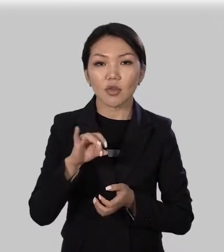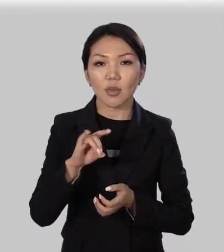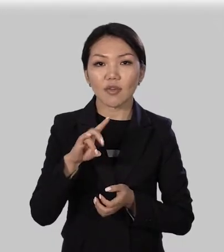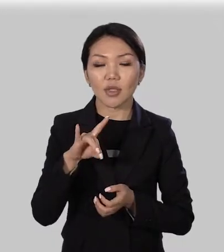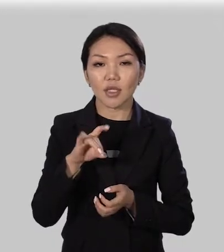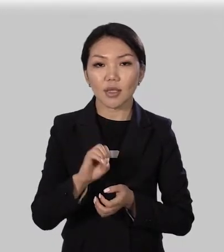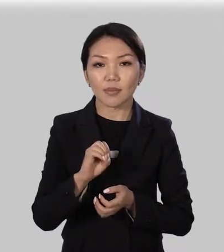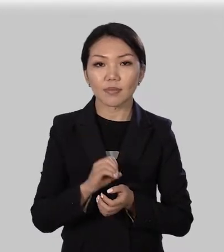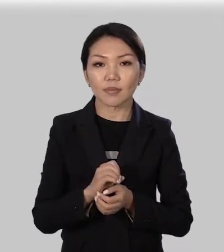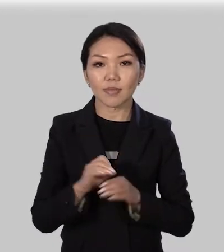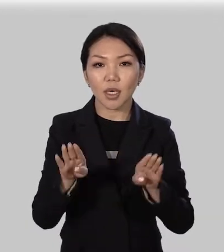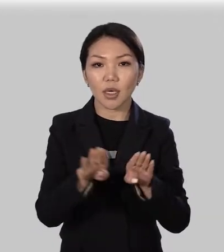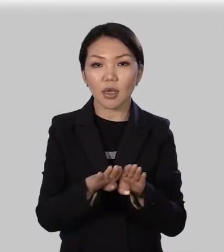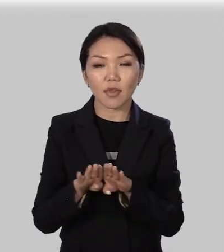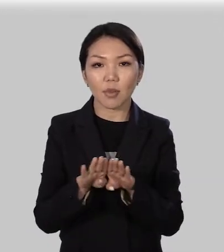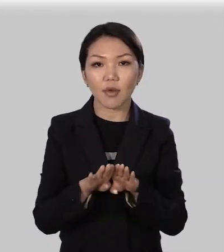равноправны.